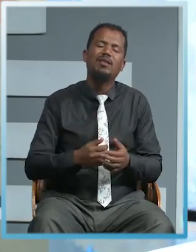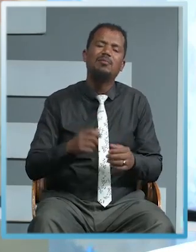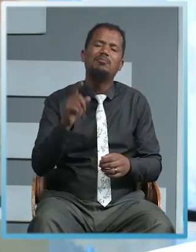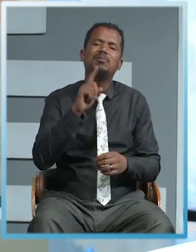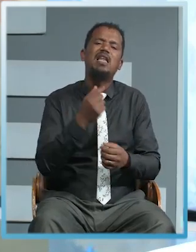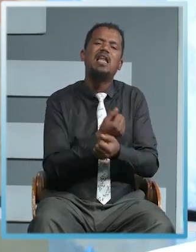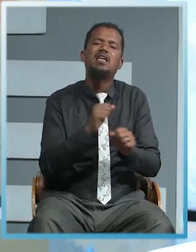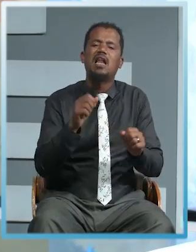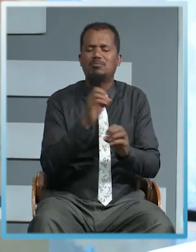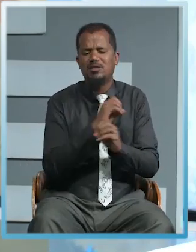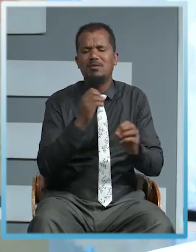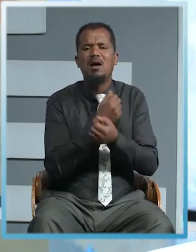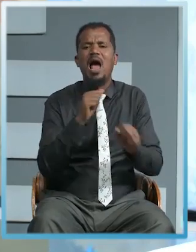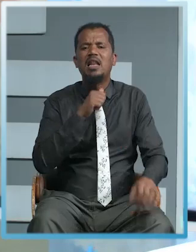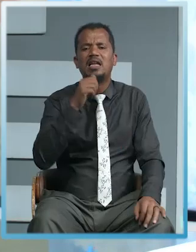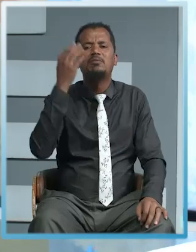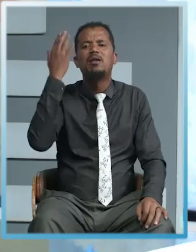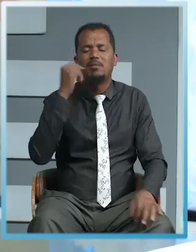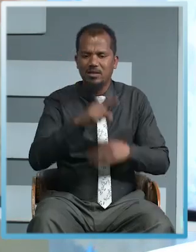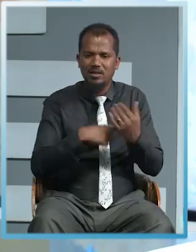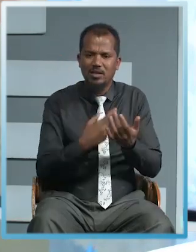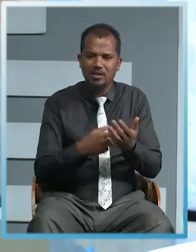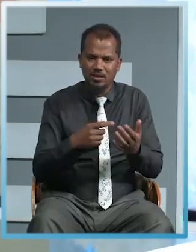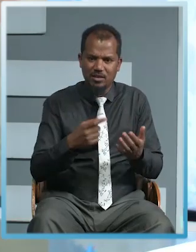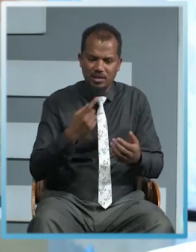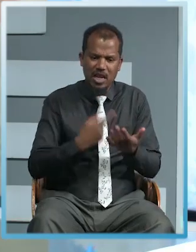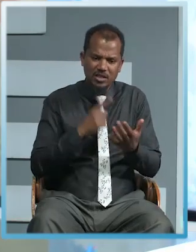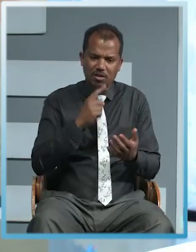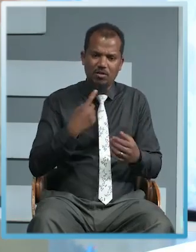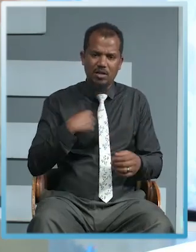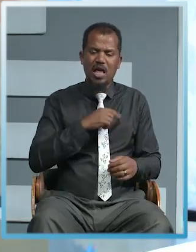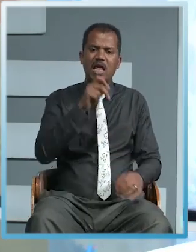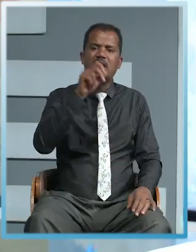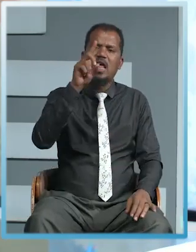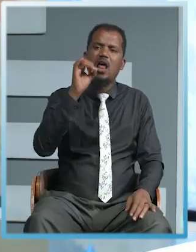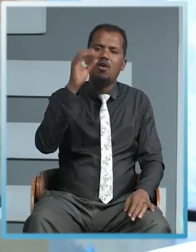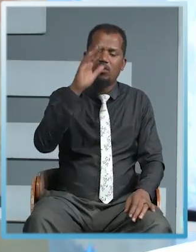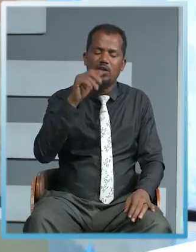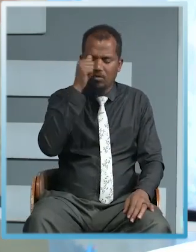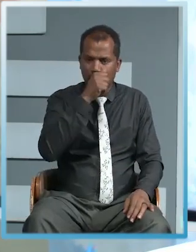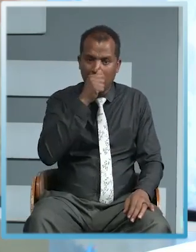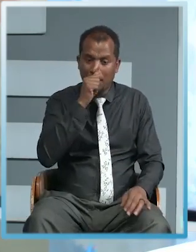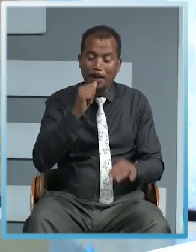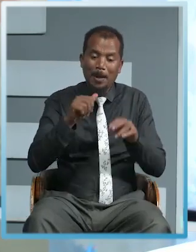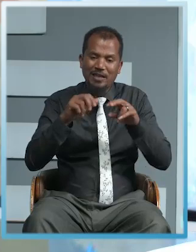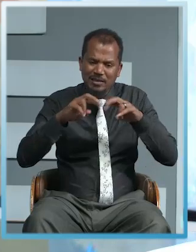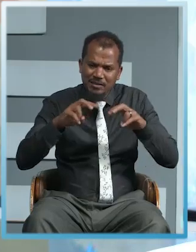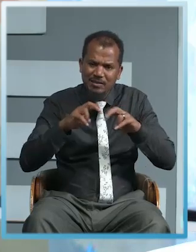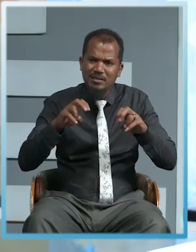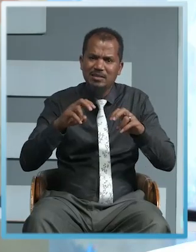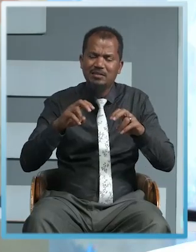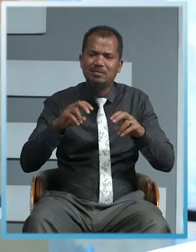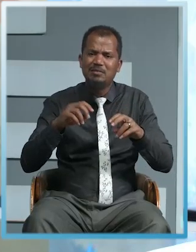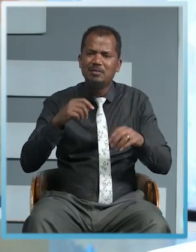የትኛው ምን ያድነናል? ምንም አያድነንም ነበር ማለት ነው። ስለዚህ ህዝቦች ለዚህ ነው እኛ እንደ ዲያሎግ ኢትዮጵያ አንዱ የሪሰርች የምርምር ምናምን ስንል እዛ ህዝቡ